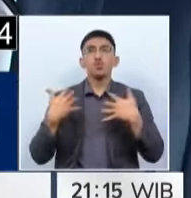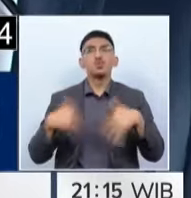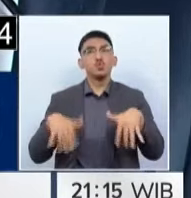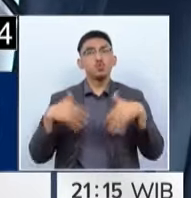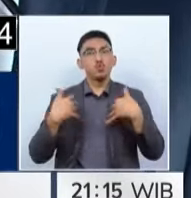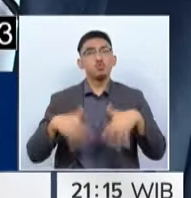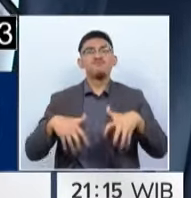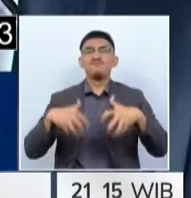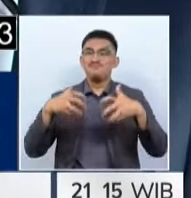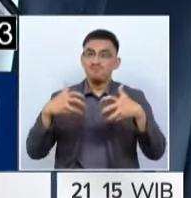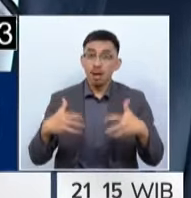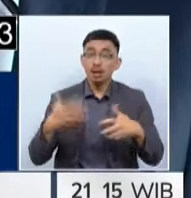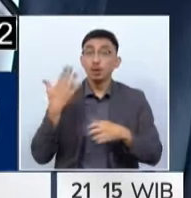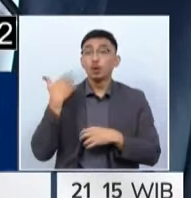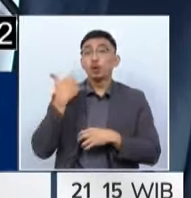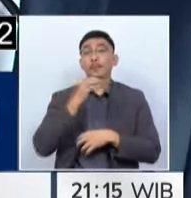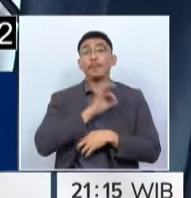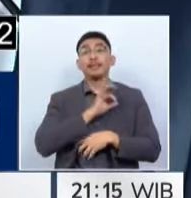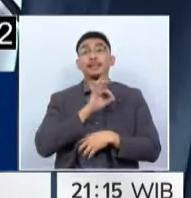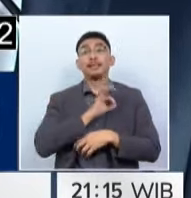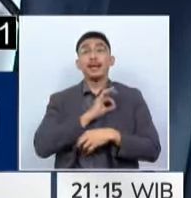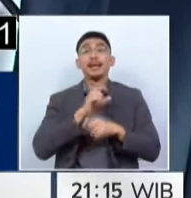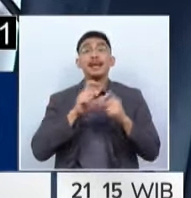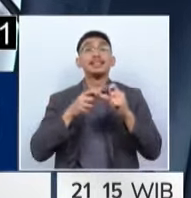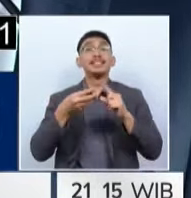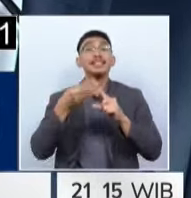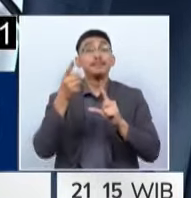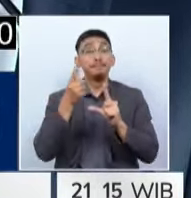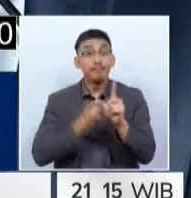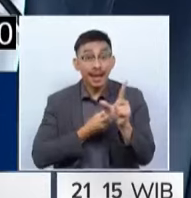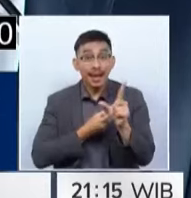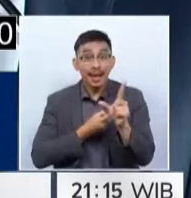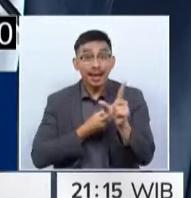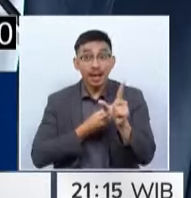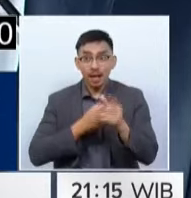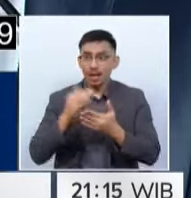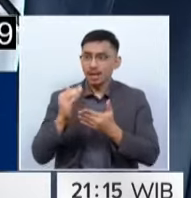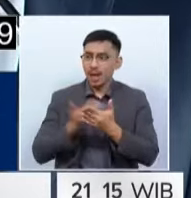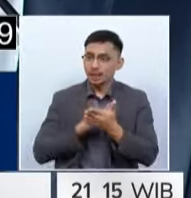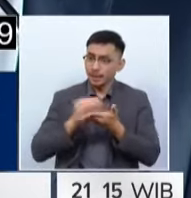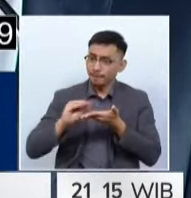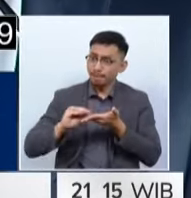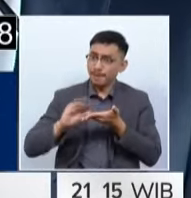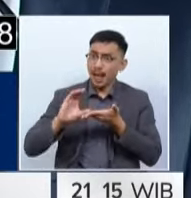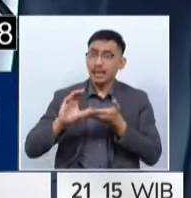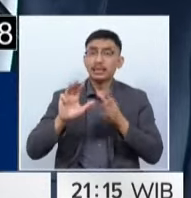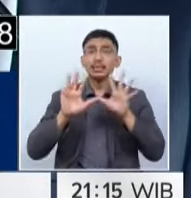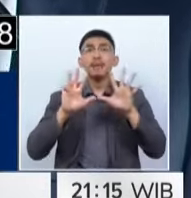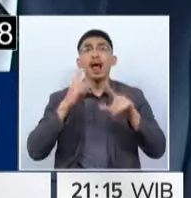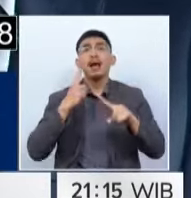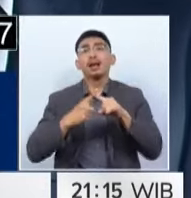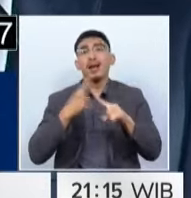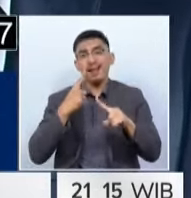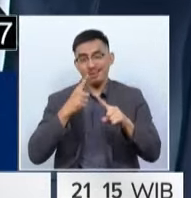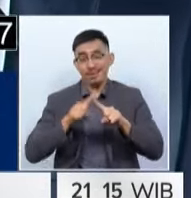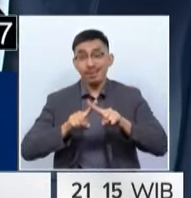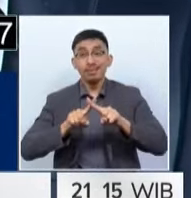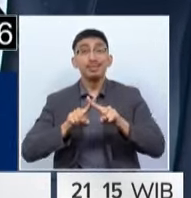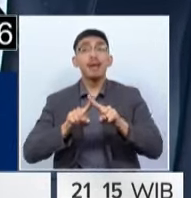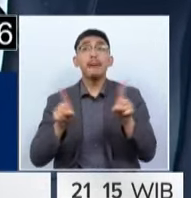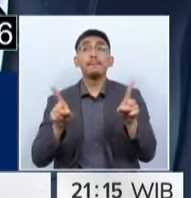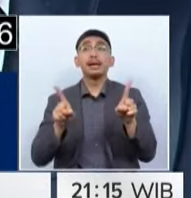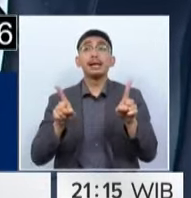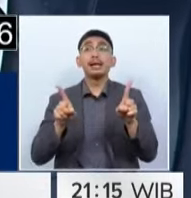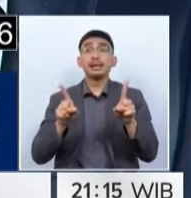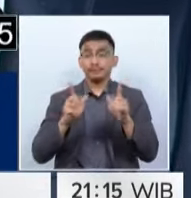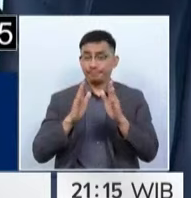paksby kenaikan gaji terjadi kali selama era ini hanya bernaik gaji tiga kali dan akan naik nanti tahun